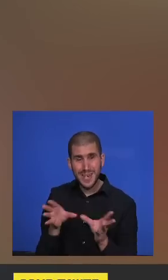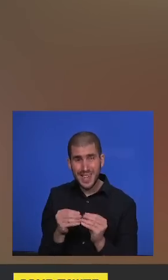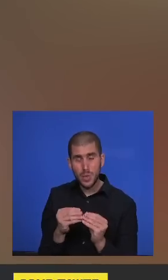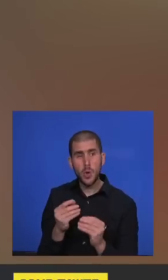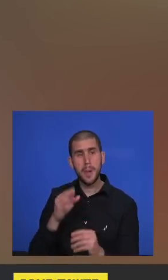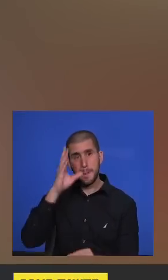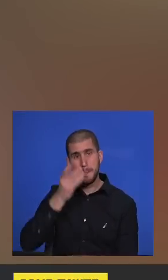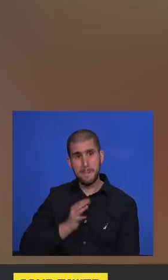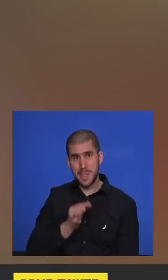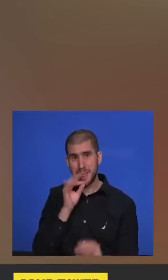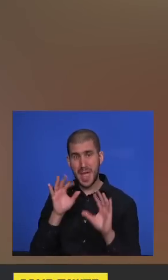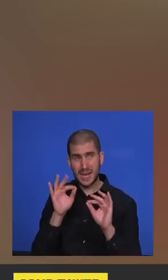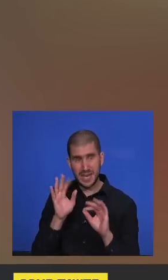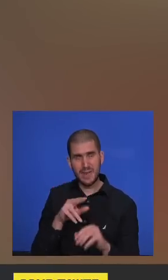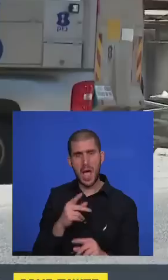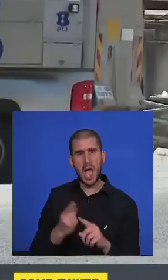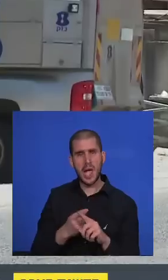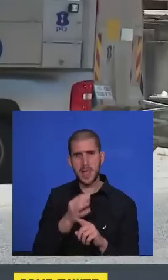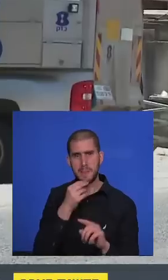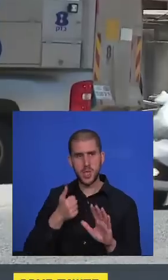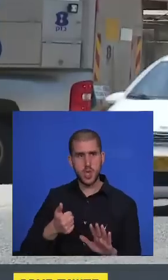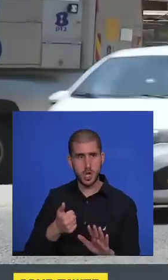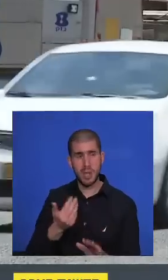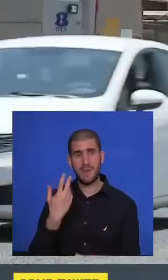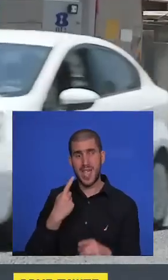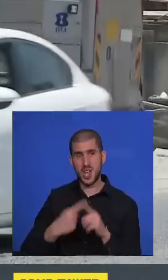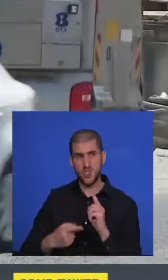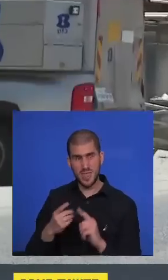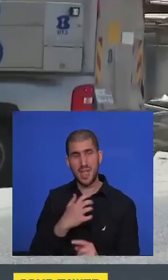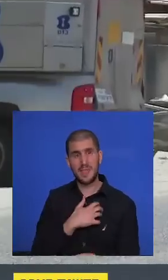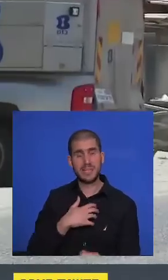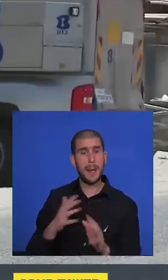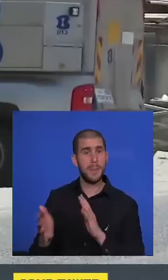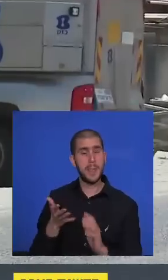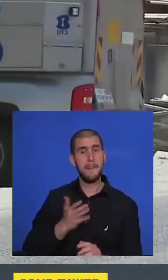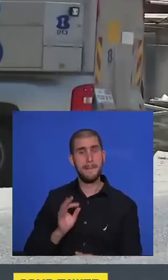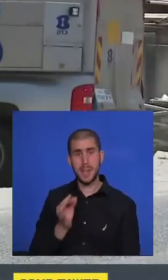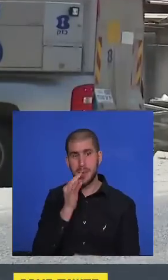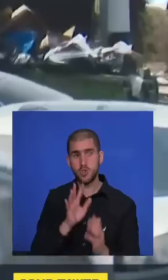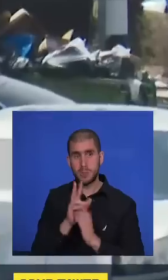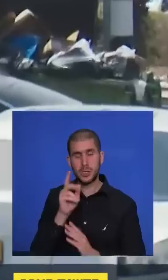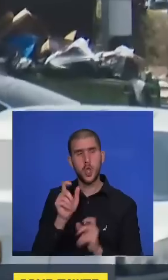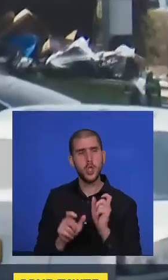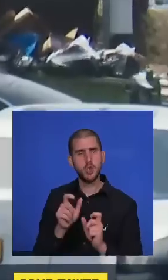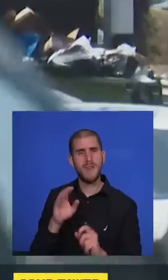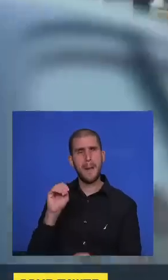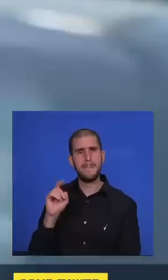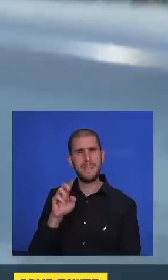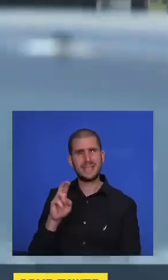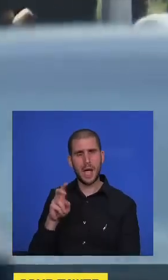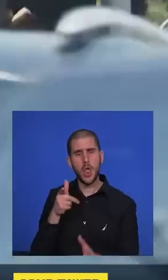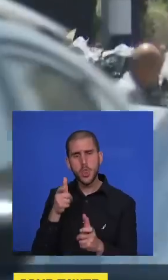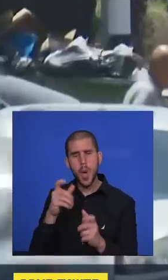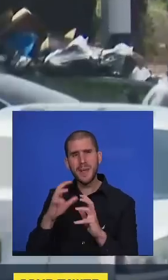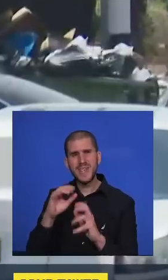בן 10, ואחיינו בן 6. לפני כחצי שנה נפצעה בינוני ביתו בת ה-12 של תושב מזרה, אשר נורה בכפר יסיף